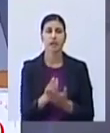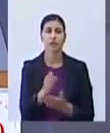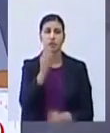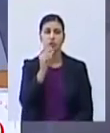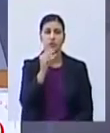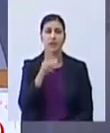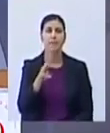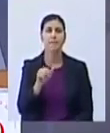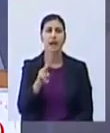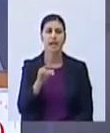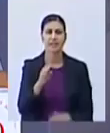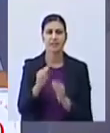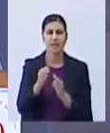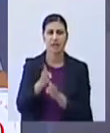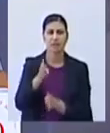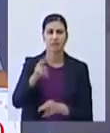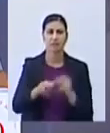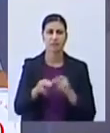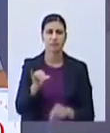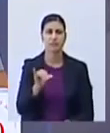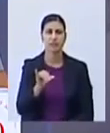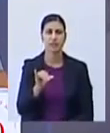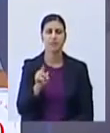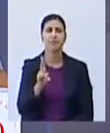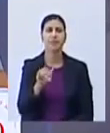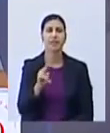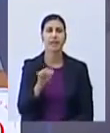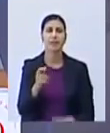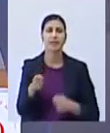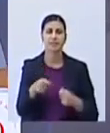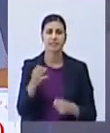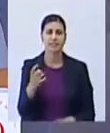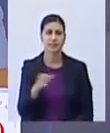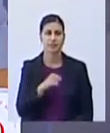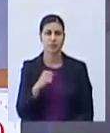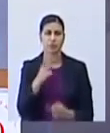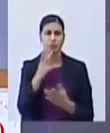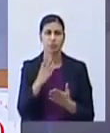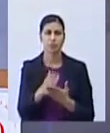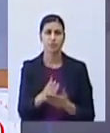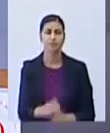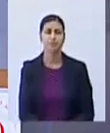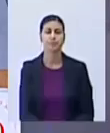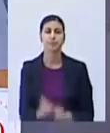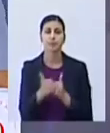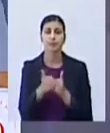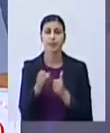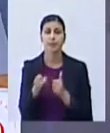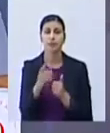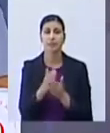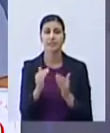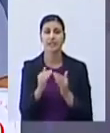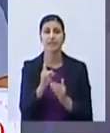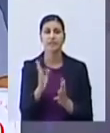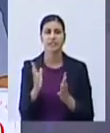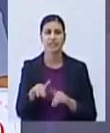რაღაც მაღლი სახლის მშენებლობა მიმდინარეობს, სადაც სხვათაშორის ნარმანიაძის ბიზნეს ინტერესებიც იკვეთება. მეზობლად არის სახლები,